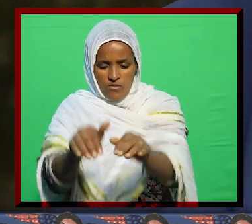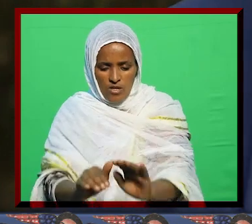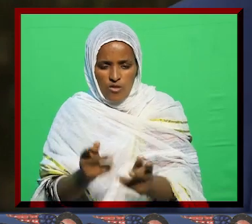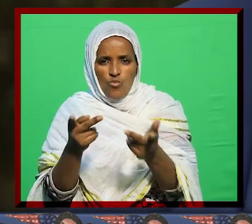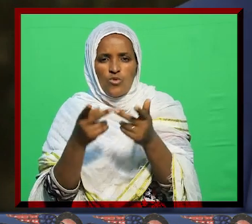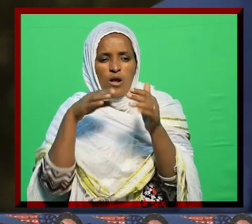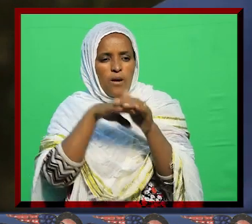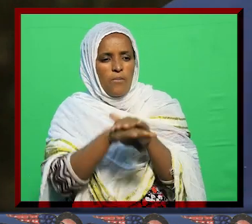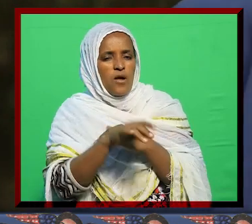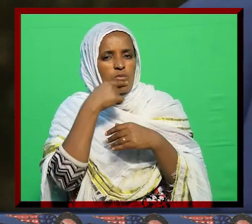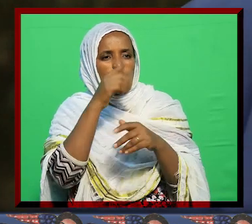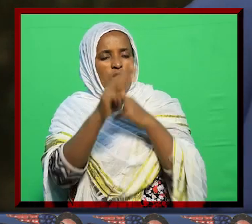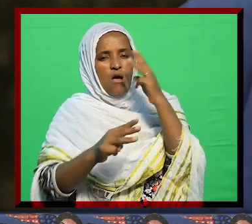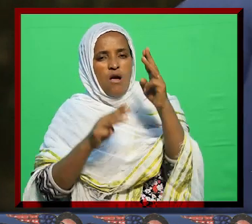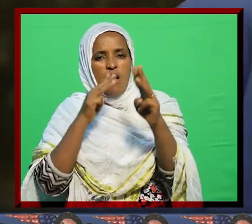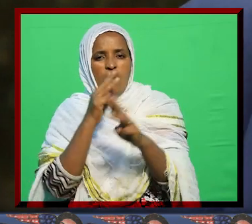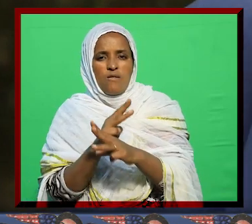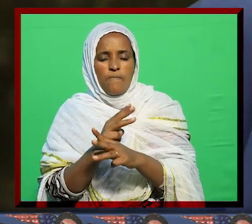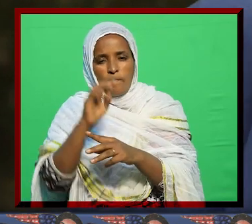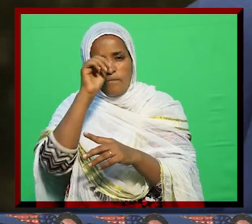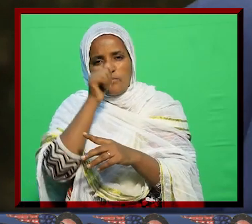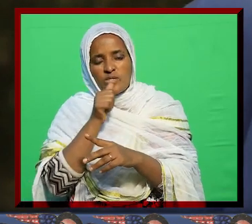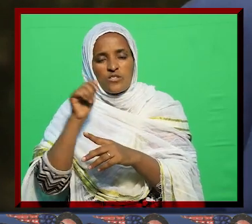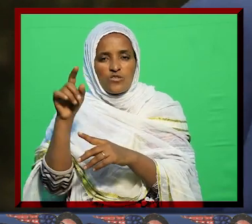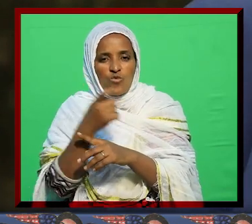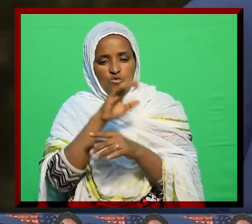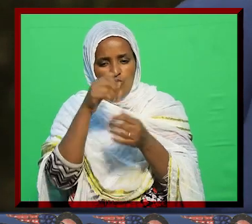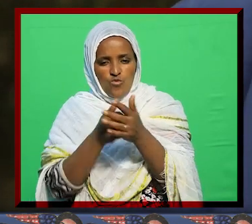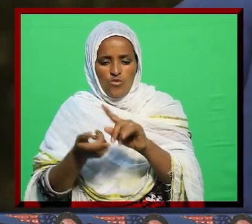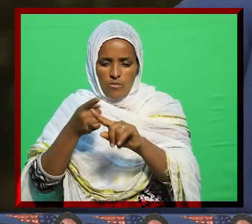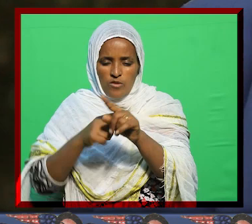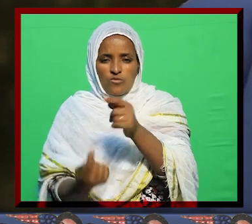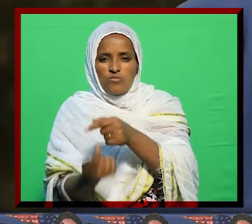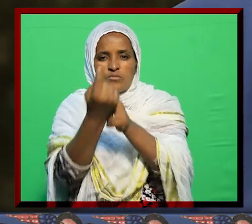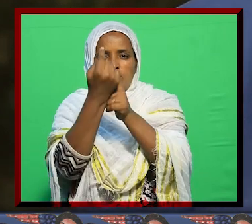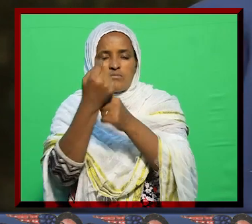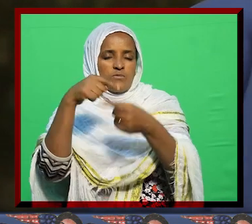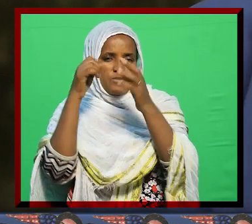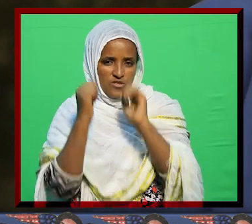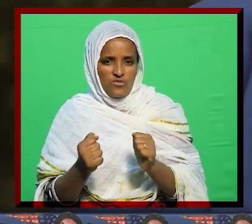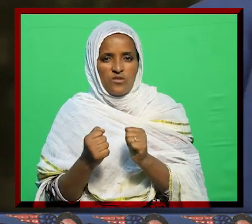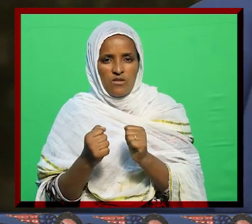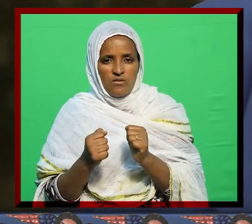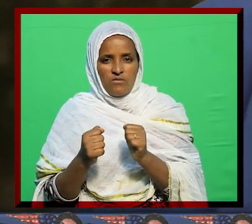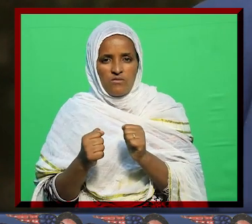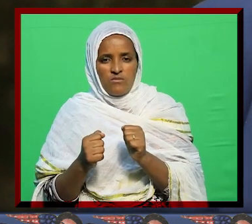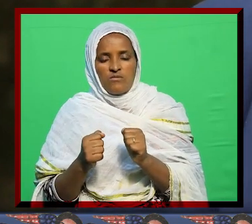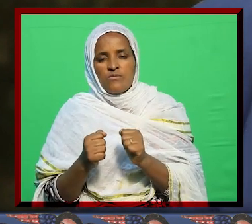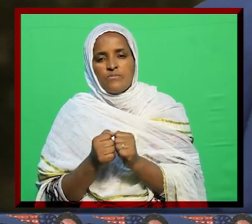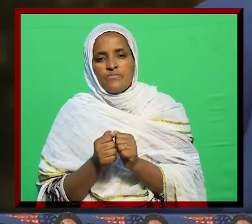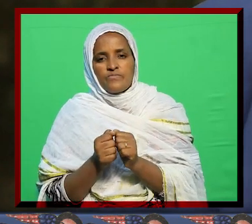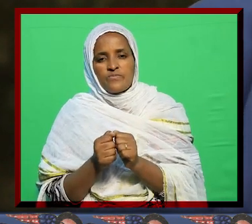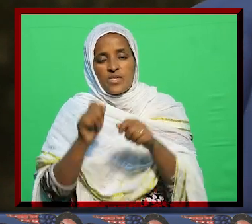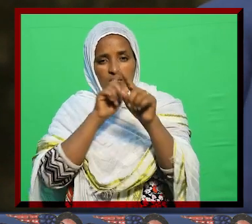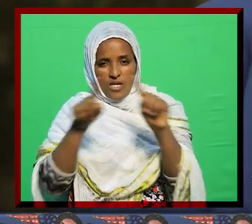ጠፍቷል፣ ተዳፍኗል። የት ገባ ተብሎ ለዓለም ሚስጥር የሆነውን ይመጣል። ያ የቅዱስና ህይወት